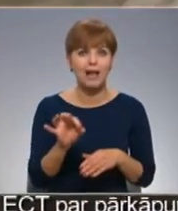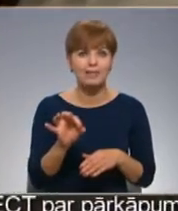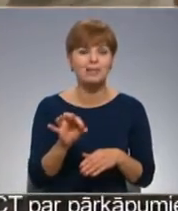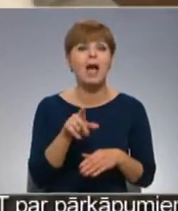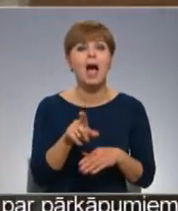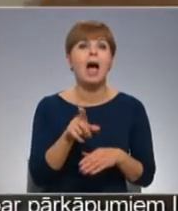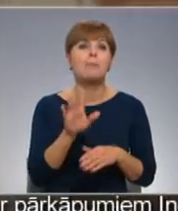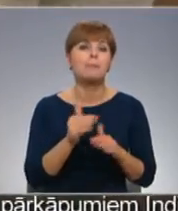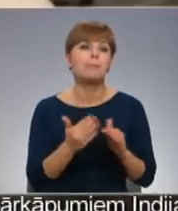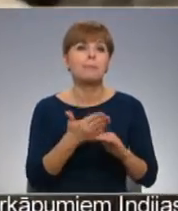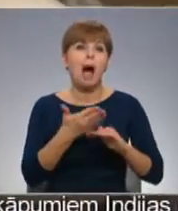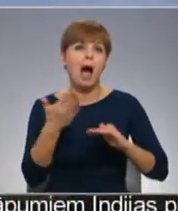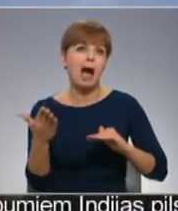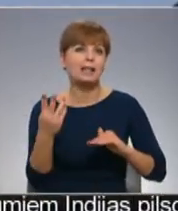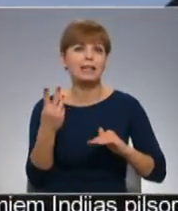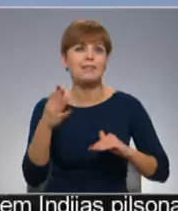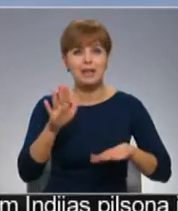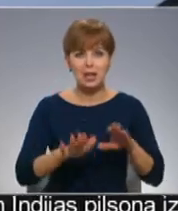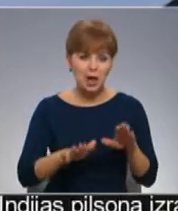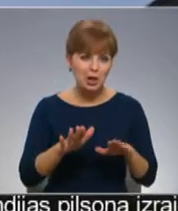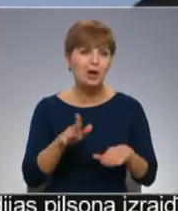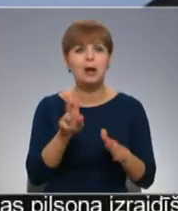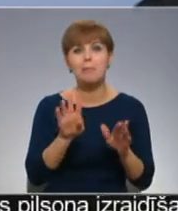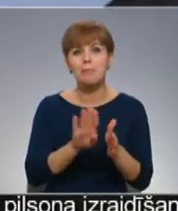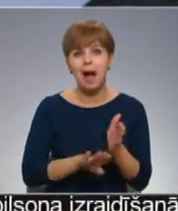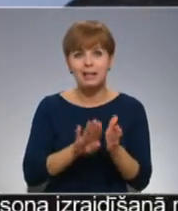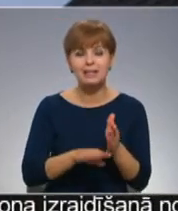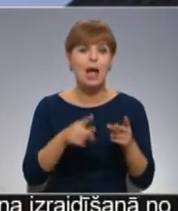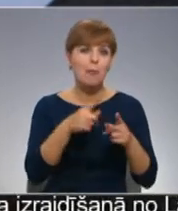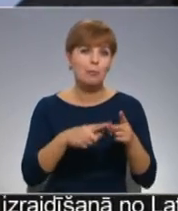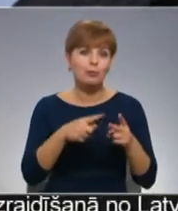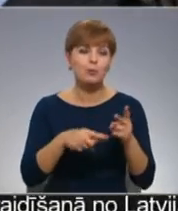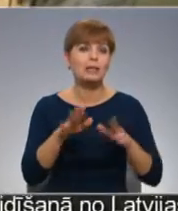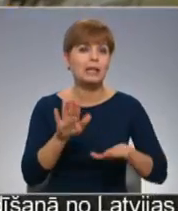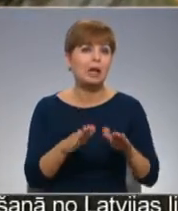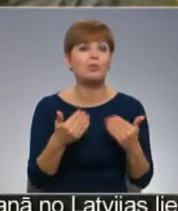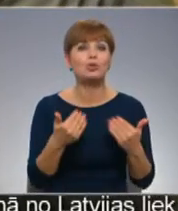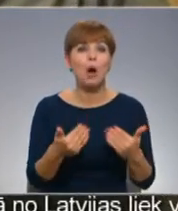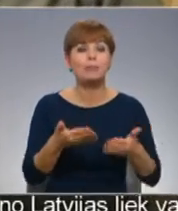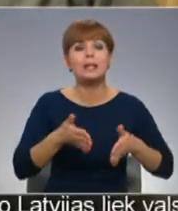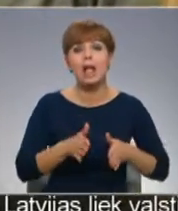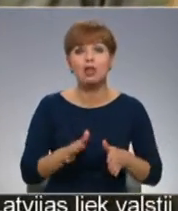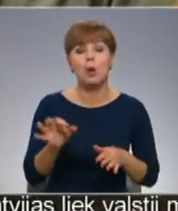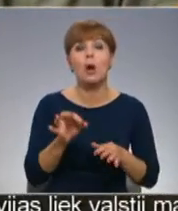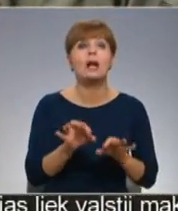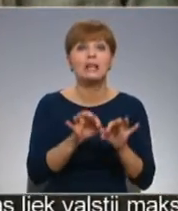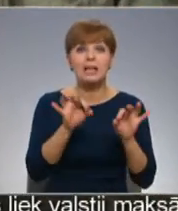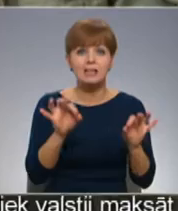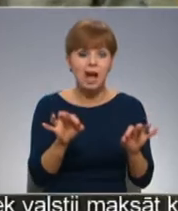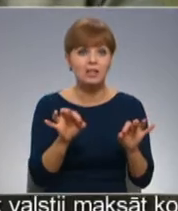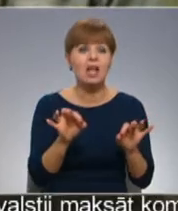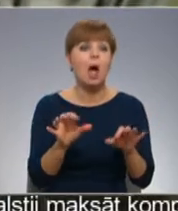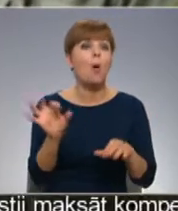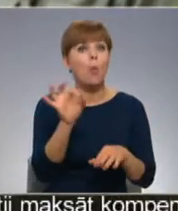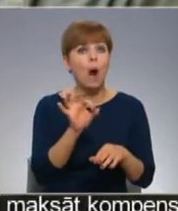bijusi pār par 2 kilogramiem, bet parastais svars esot uz 1,5. Jāteic gan, ka šobrīd dēšanas laiks tikai sācies.